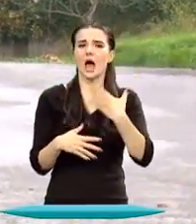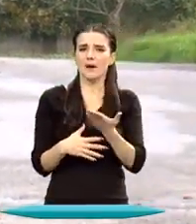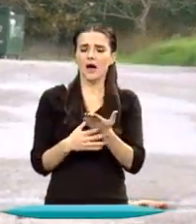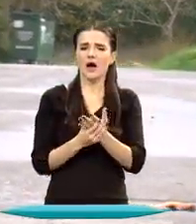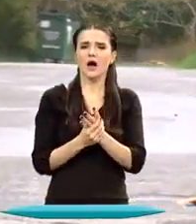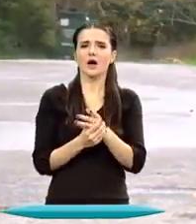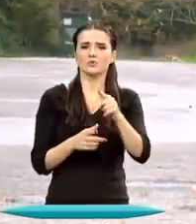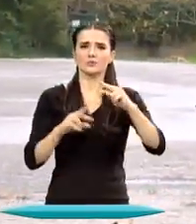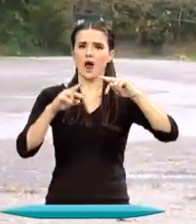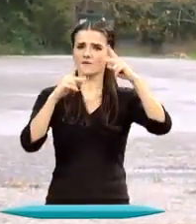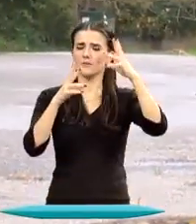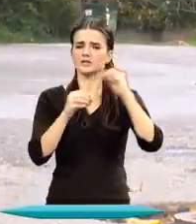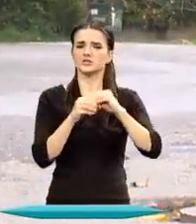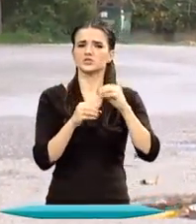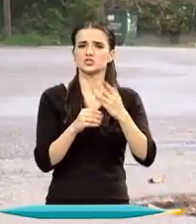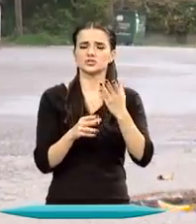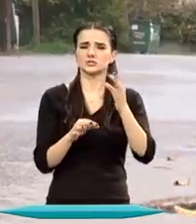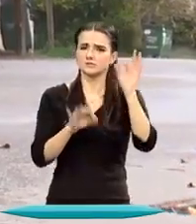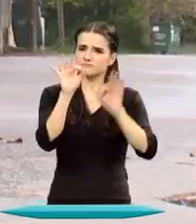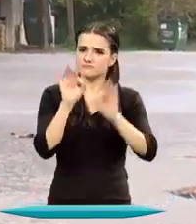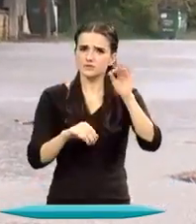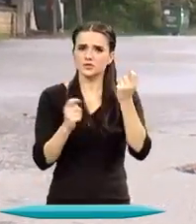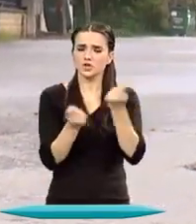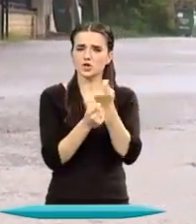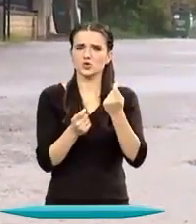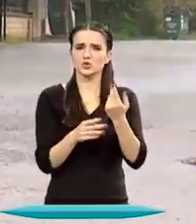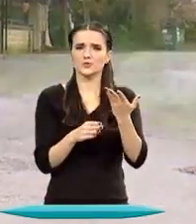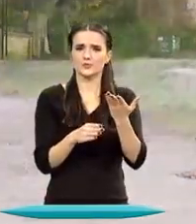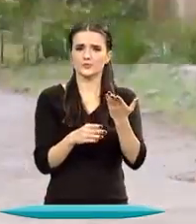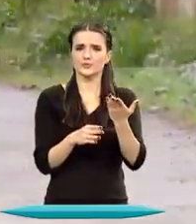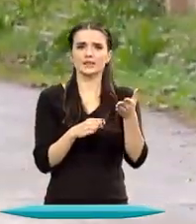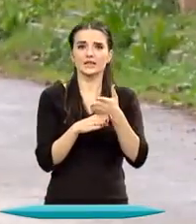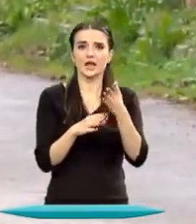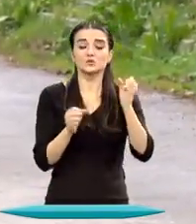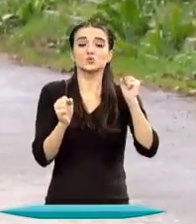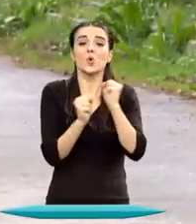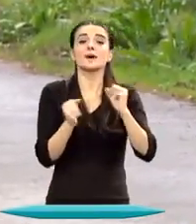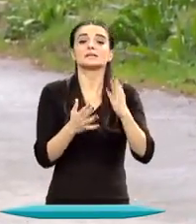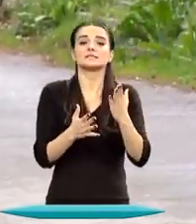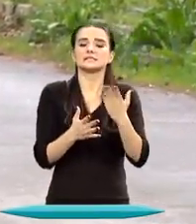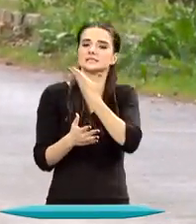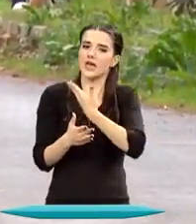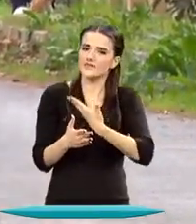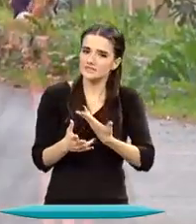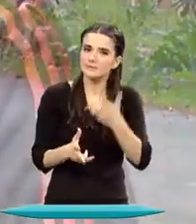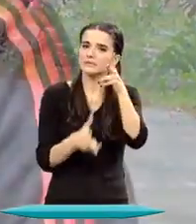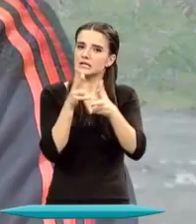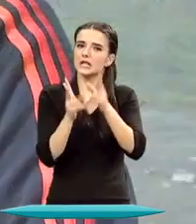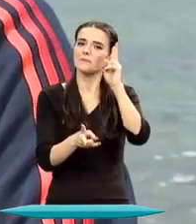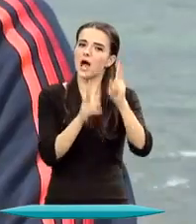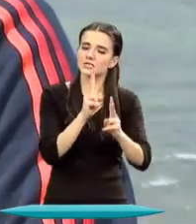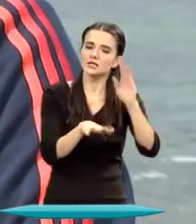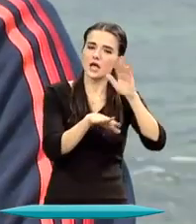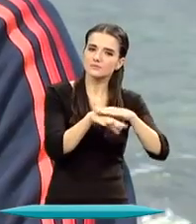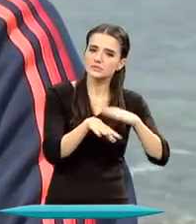hani bunu performansa yönelik ayarlamaya çalışıyorum ben. Çünkü hani ondan da soğumasın, bisikleti de arada